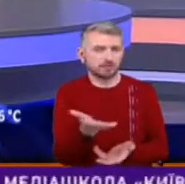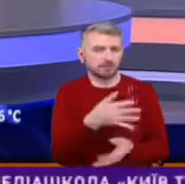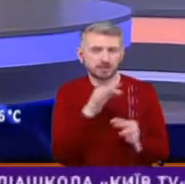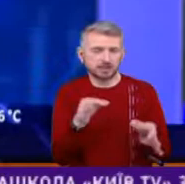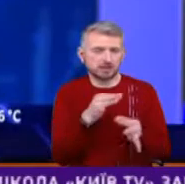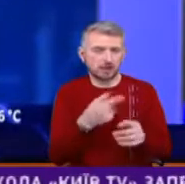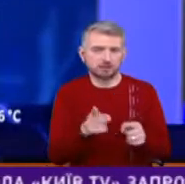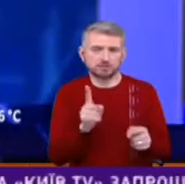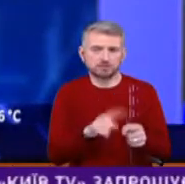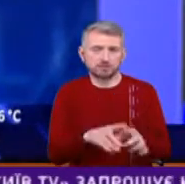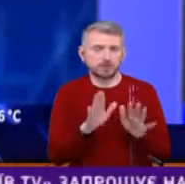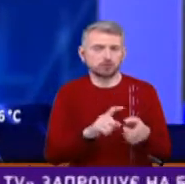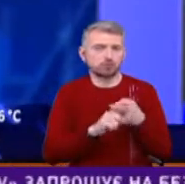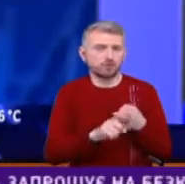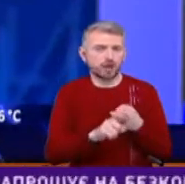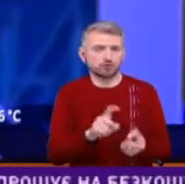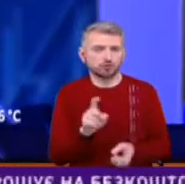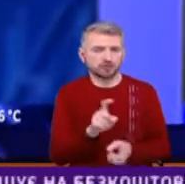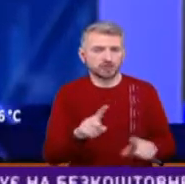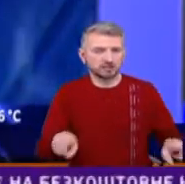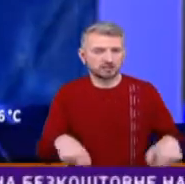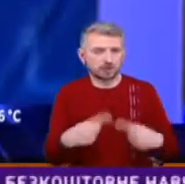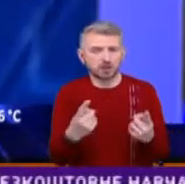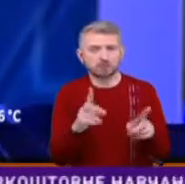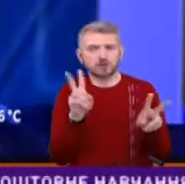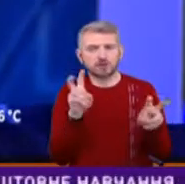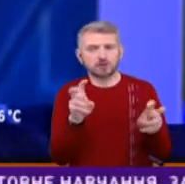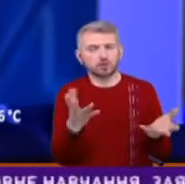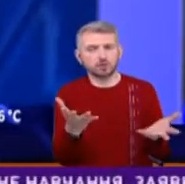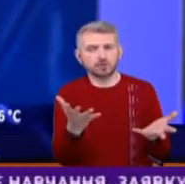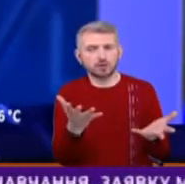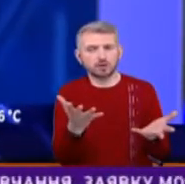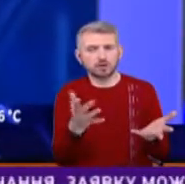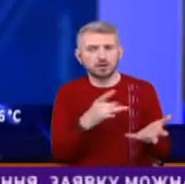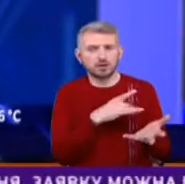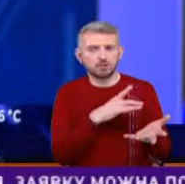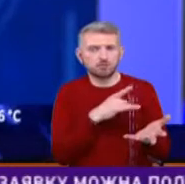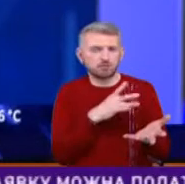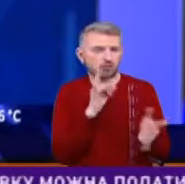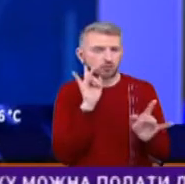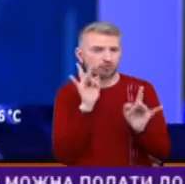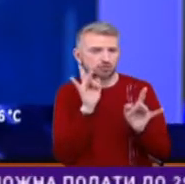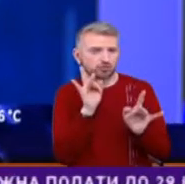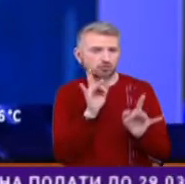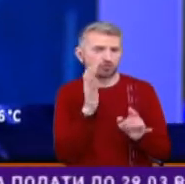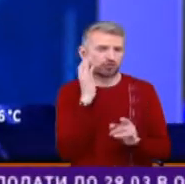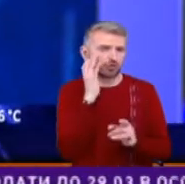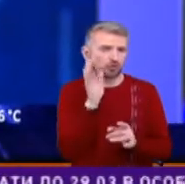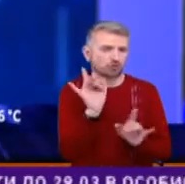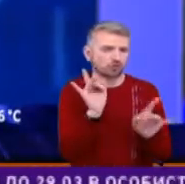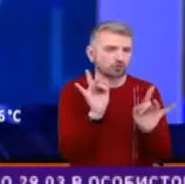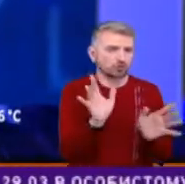ніяких, це виключно пов'язано з створенням так званого, знаєте, білого шуму або чорного, так,